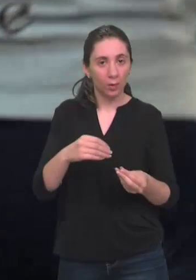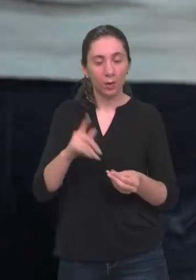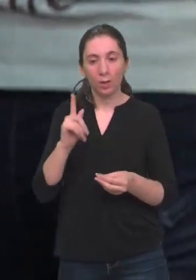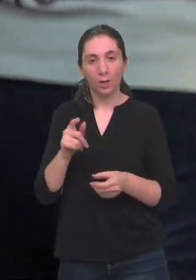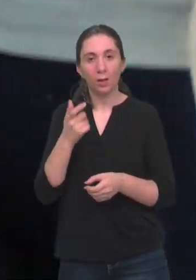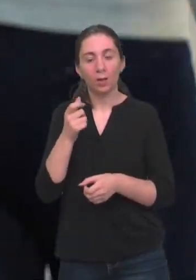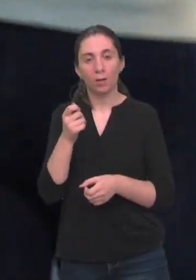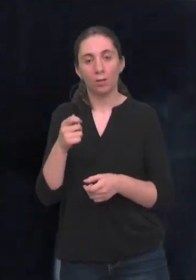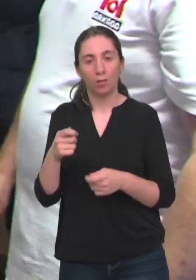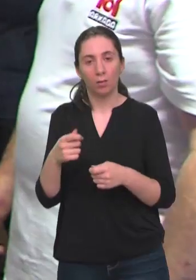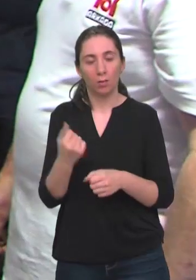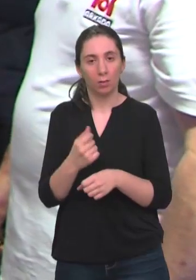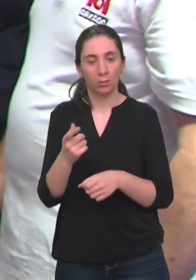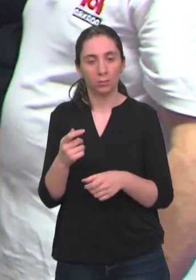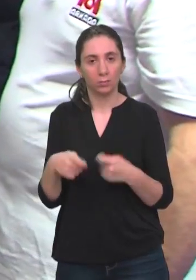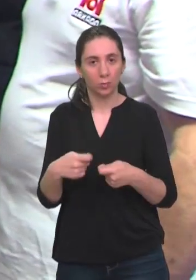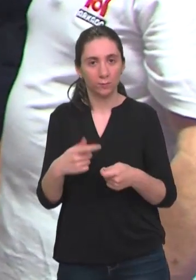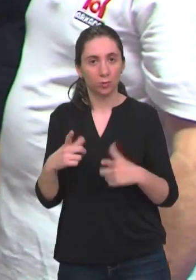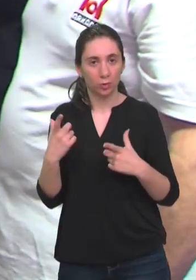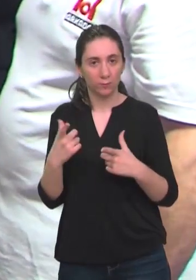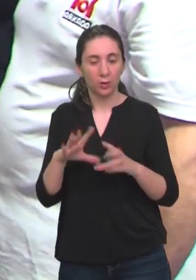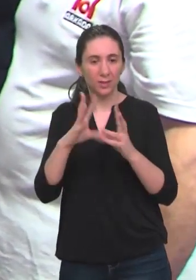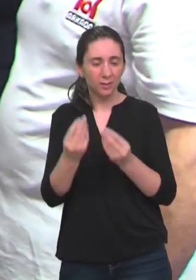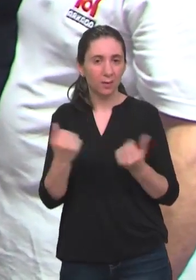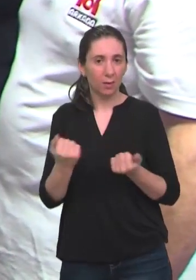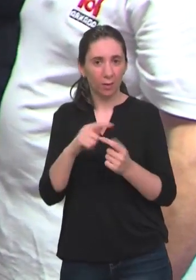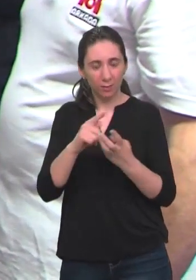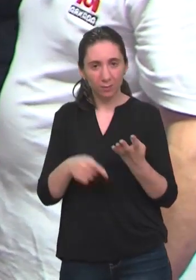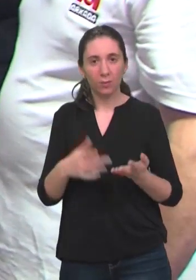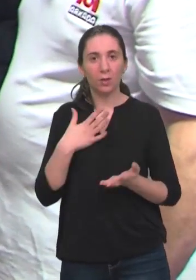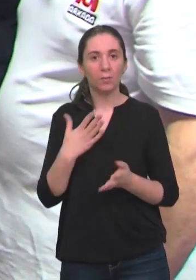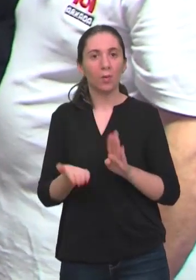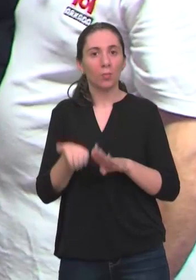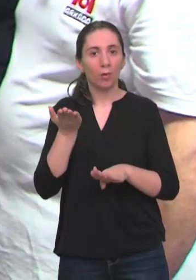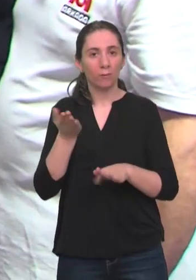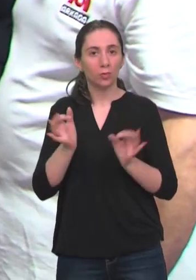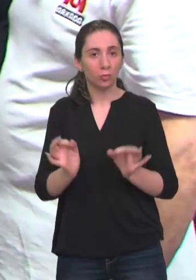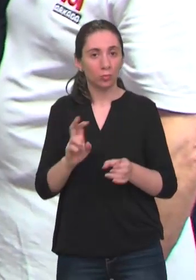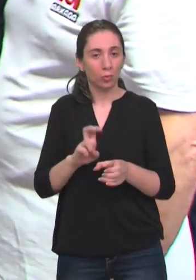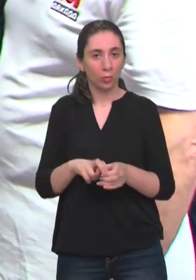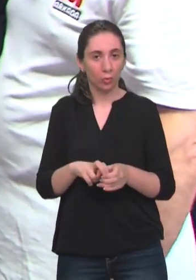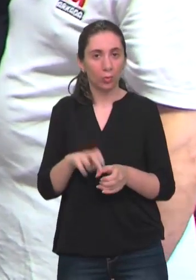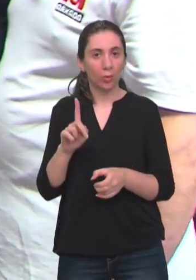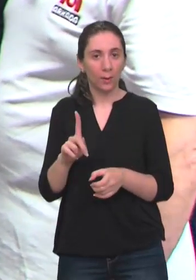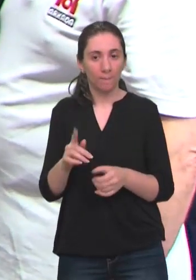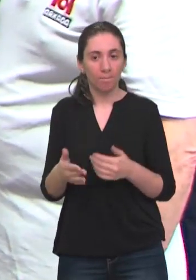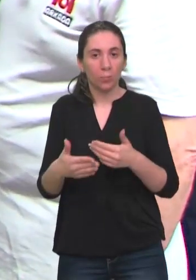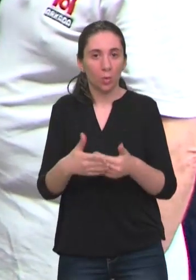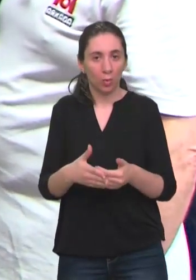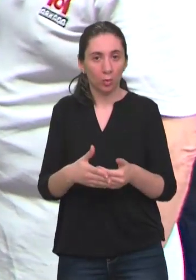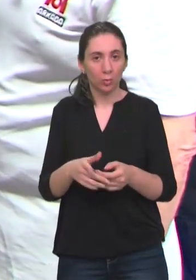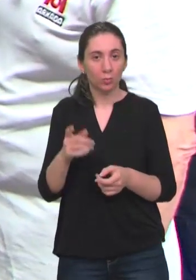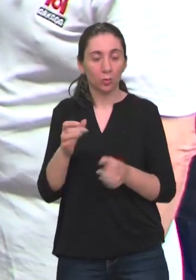i poslovnog života. Navedene aktivnosti za cilj imaju povećati socijalnu uključenost i dostupnost